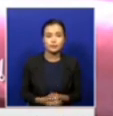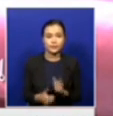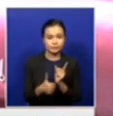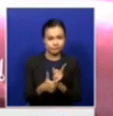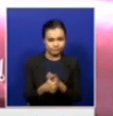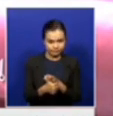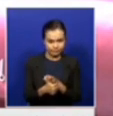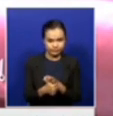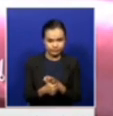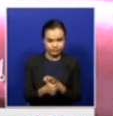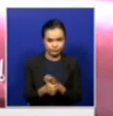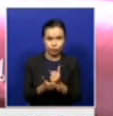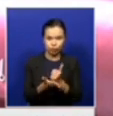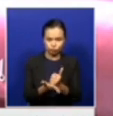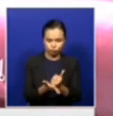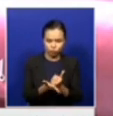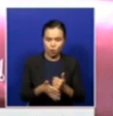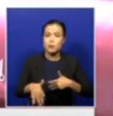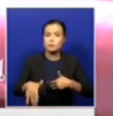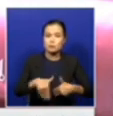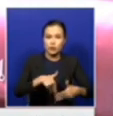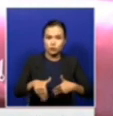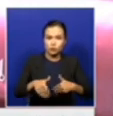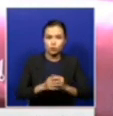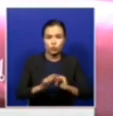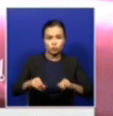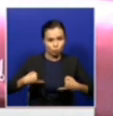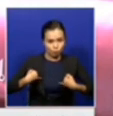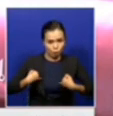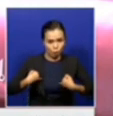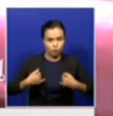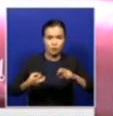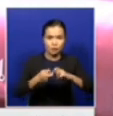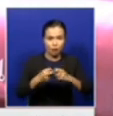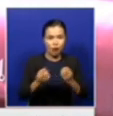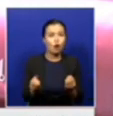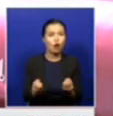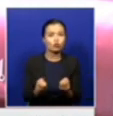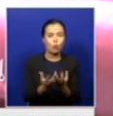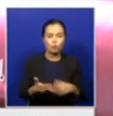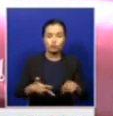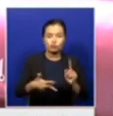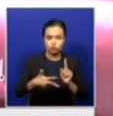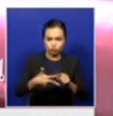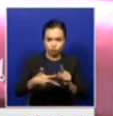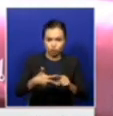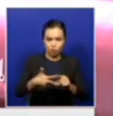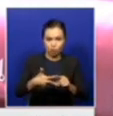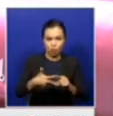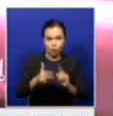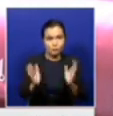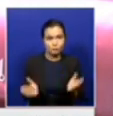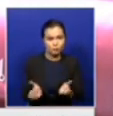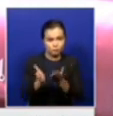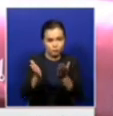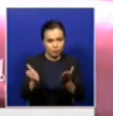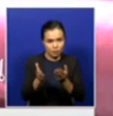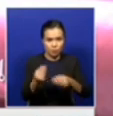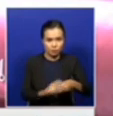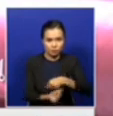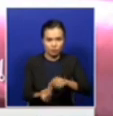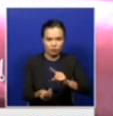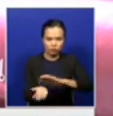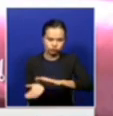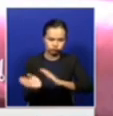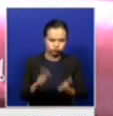ก็คือเยียวยาประชาชนและผู้ประกอบการที่เขาได้รับผลกระทบข้อที่2ครับพยุงแล้วก็ค้ำยันเศรษฐกิจไม่ให้ล่มสล